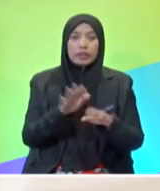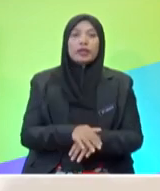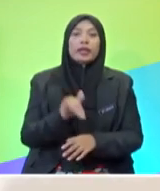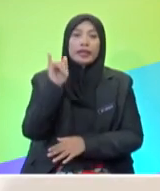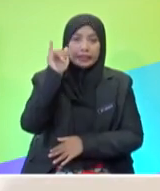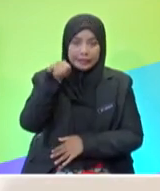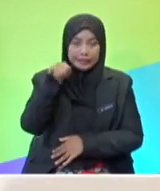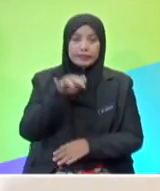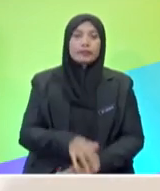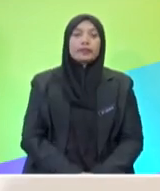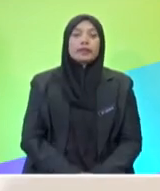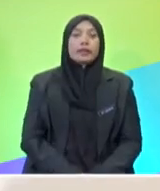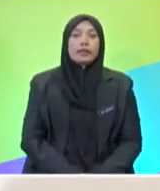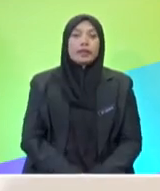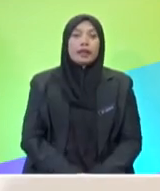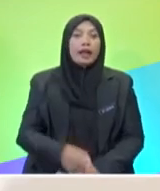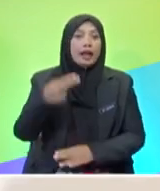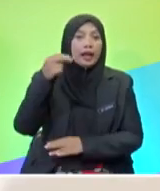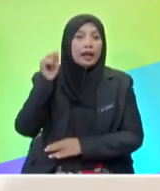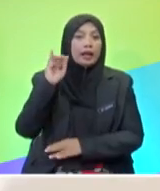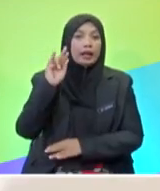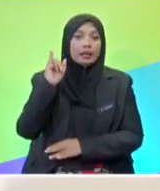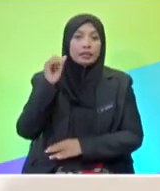Ya. Arif potong kuku hari apa, Arif?